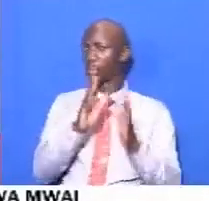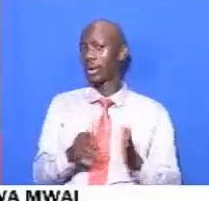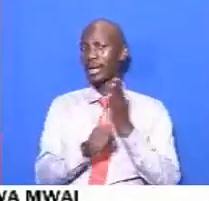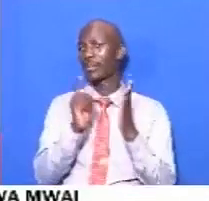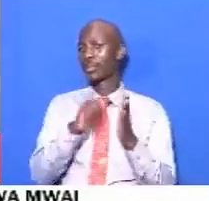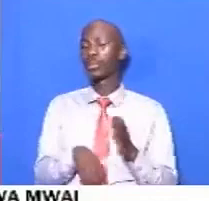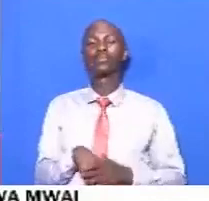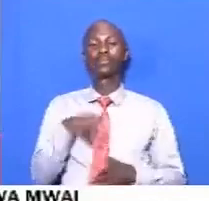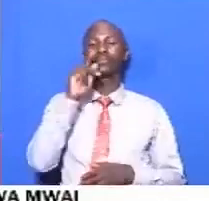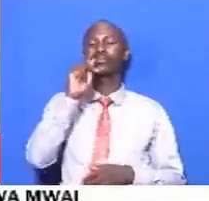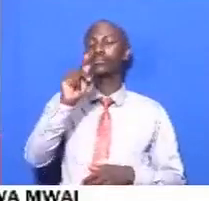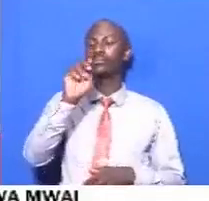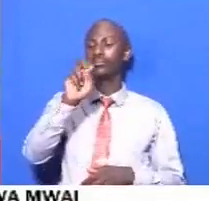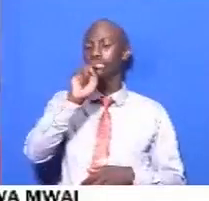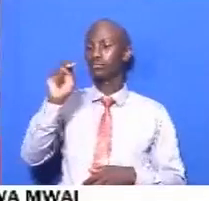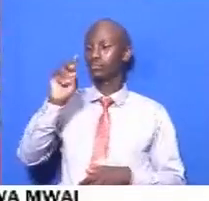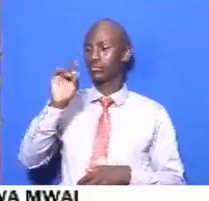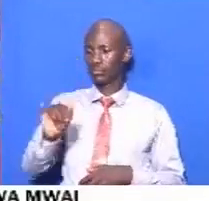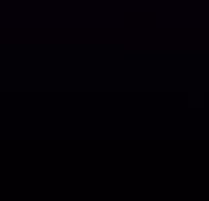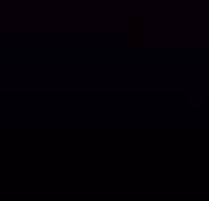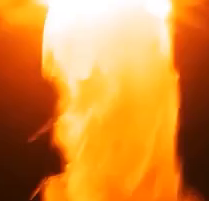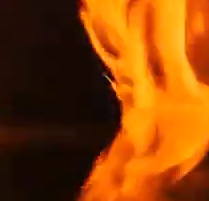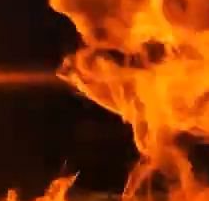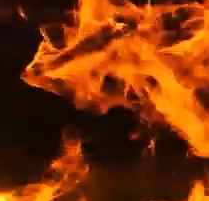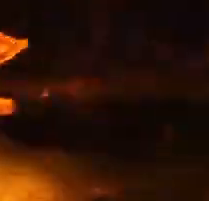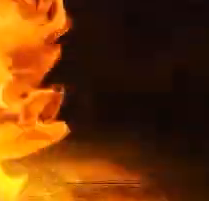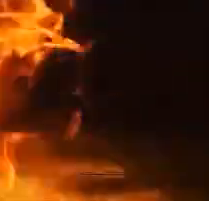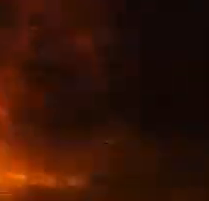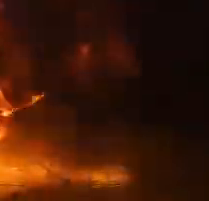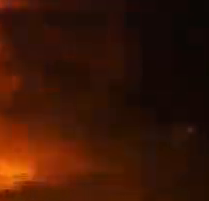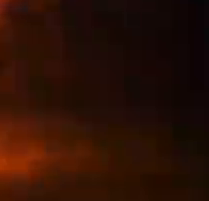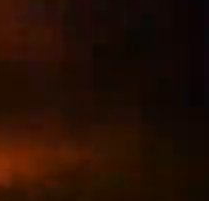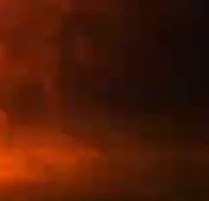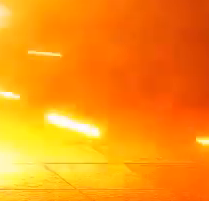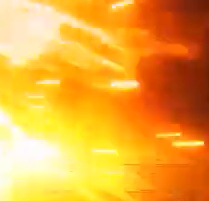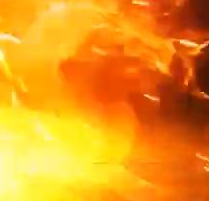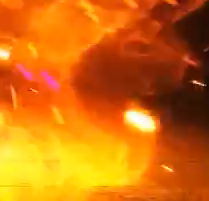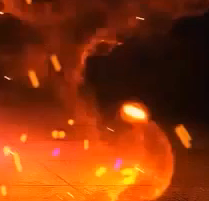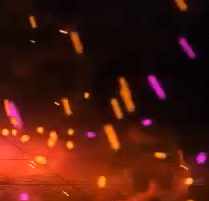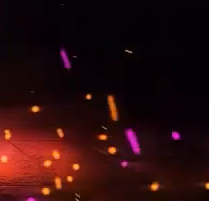vanzo wa miako ya mbunge ya kaunti ya Masaku nita wa Kennedy wa Muthoka.